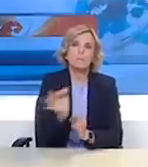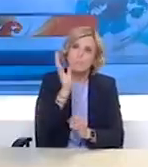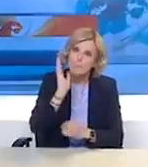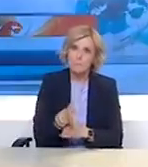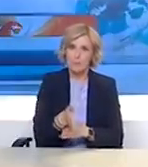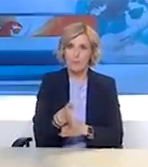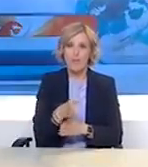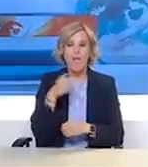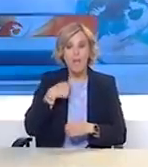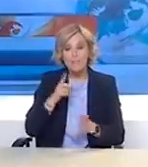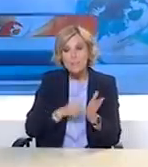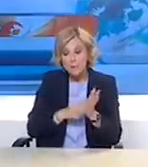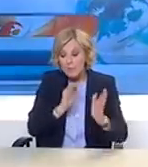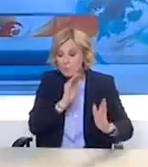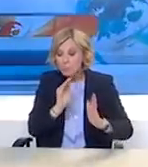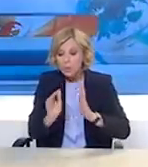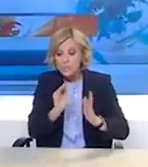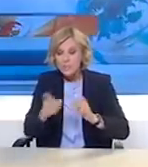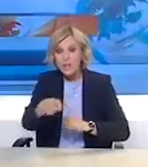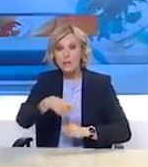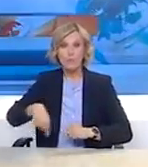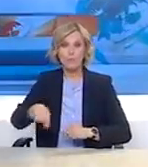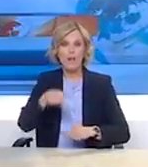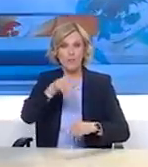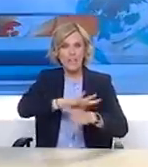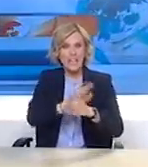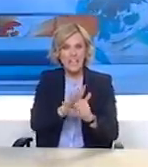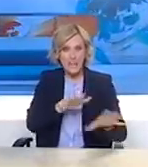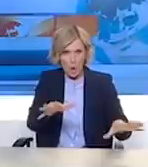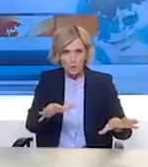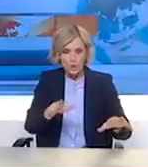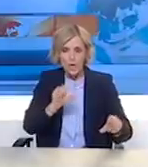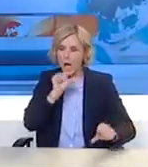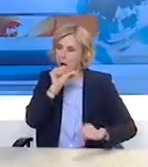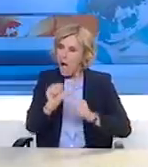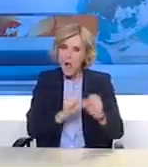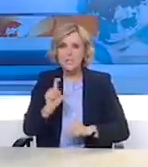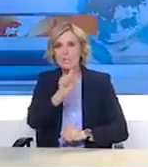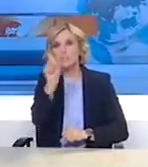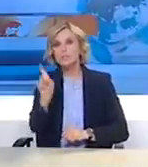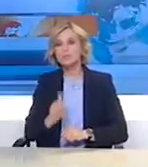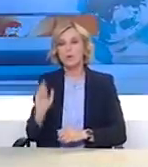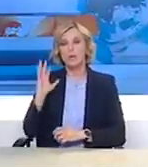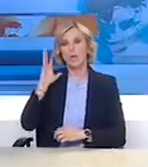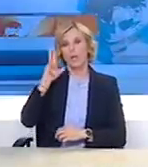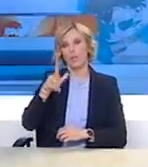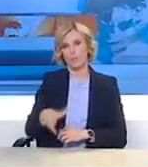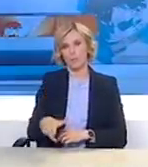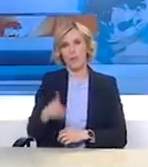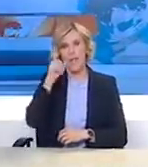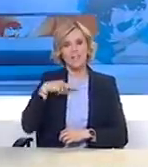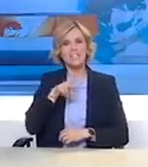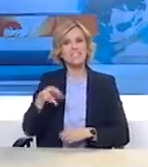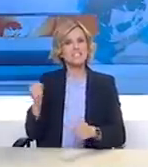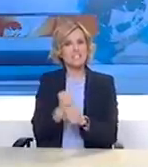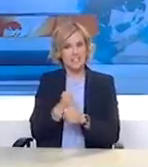να μην εκτεθούν καθόλου στον ιό. Μιλάμε για έναν ιό που αλλάζει τις συνήθειες καθημερινότητάς μας. Κορυφαίος συνάδελφος από το